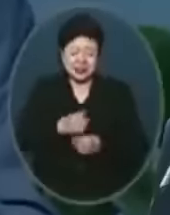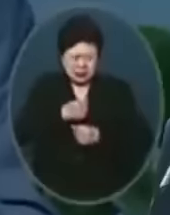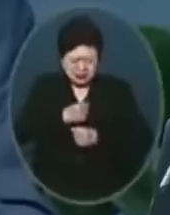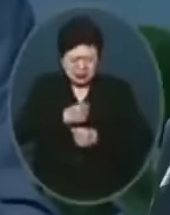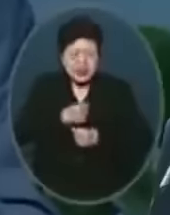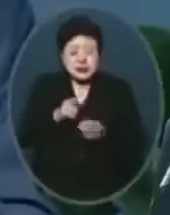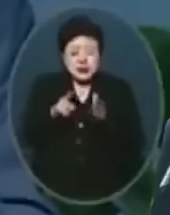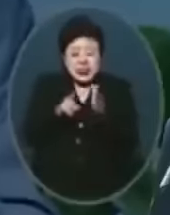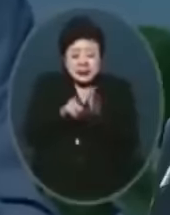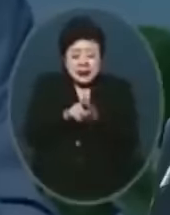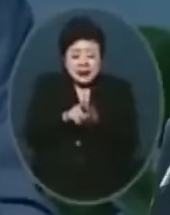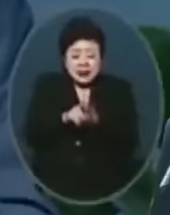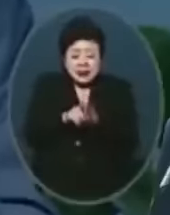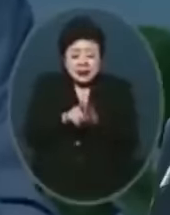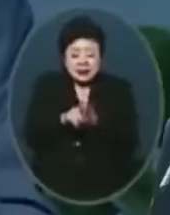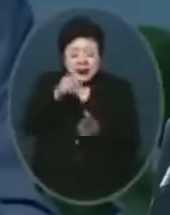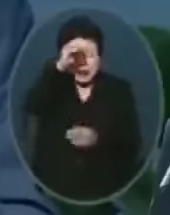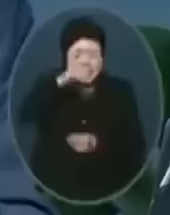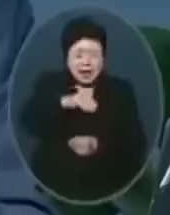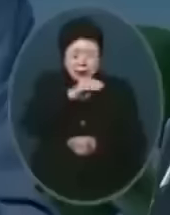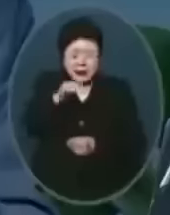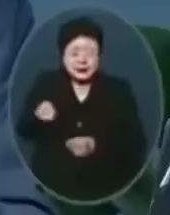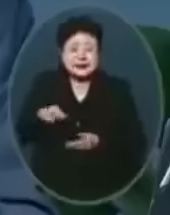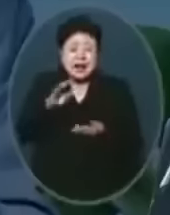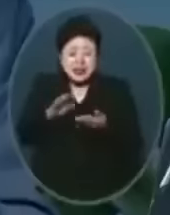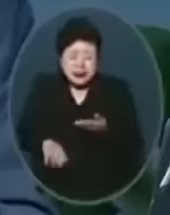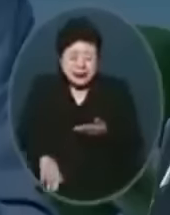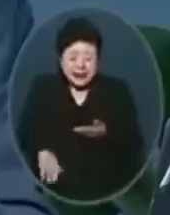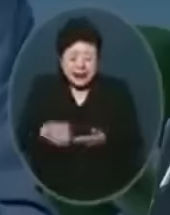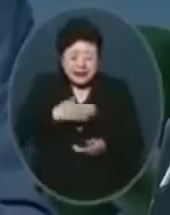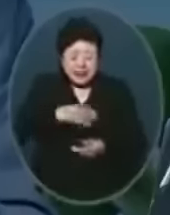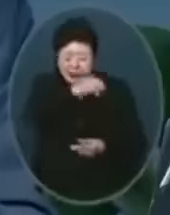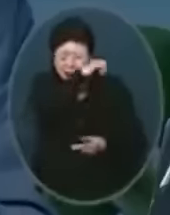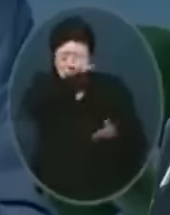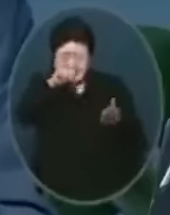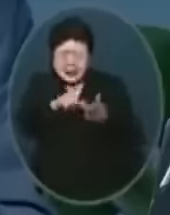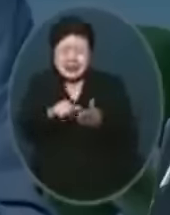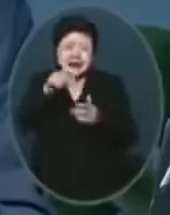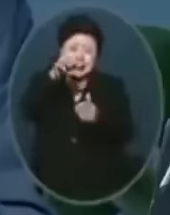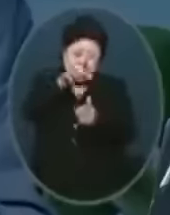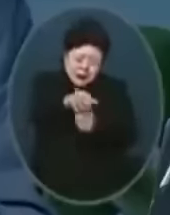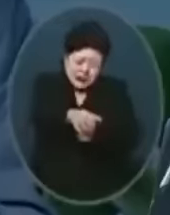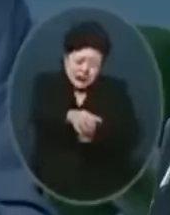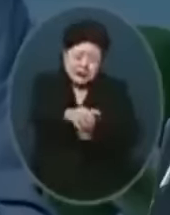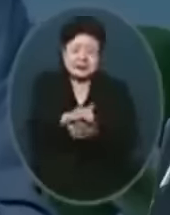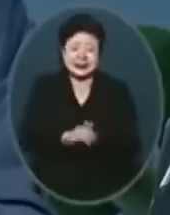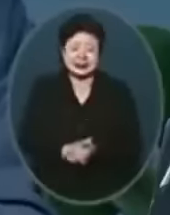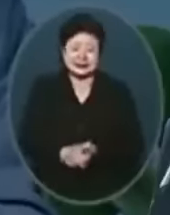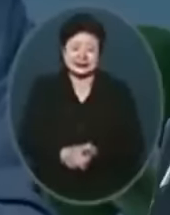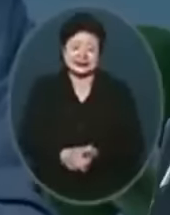지키기 위해서는 갈보리 십자가 밑에 내 인생을 내놓아야 되는 것입니다.